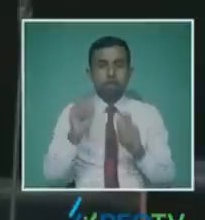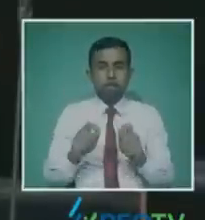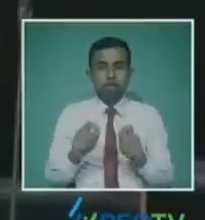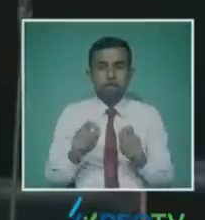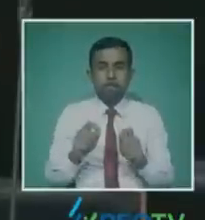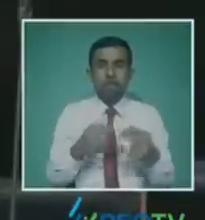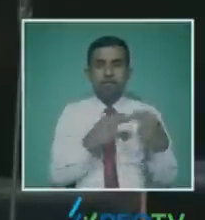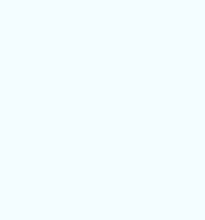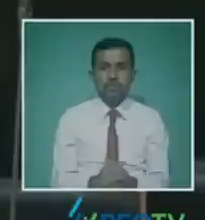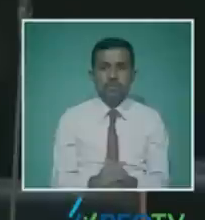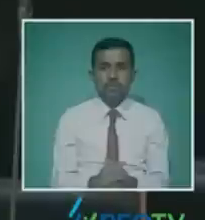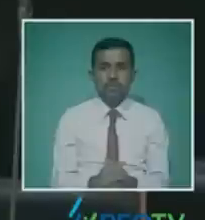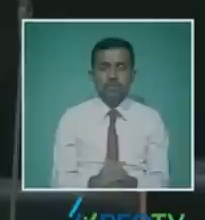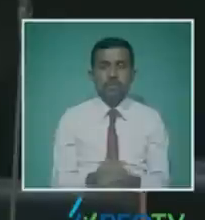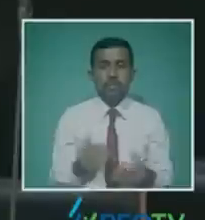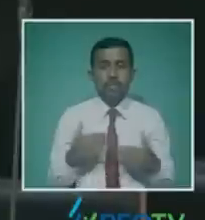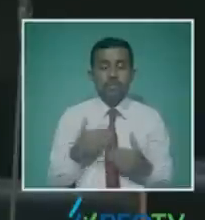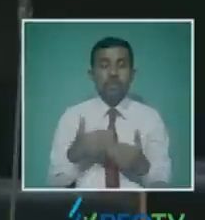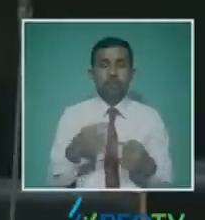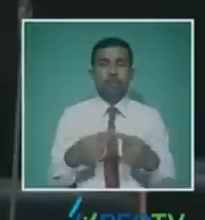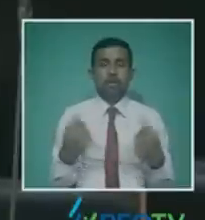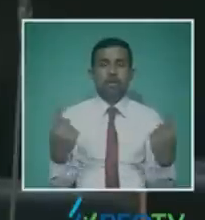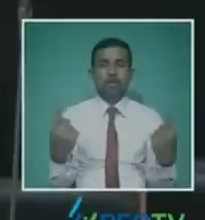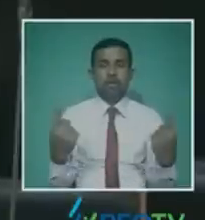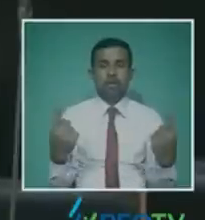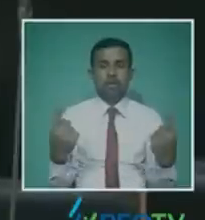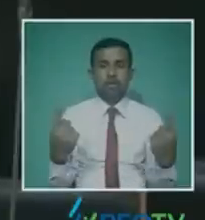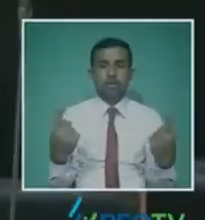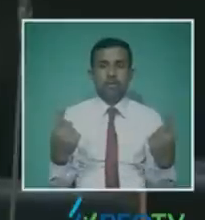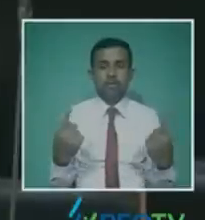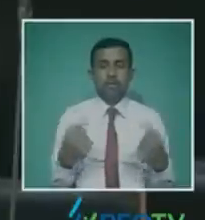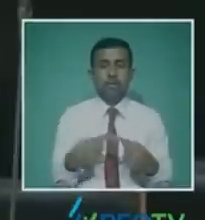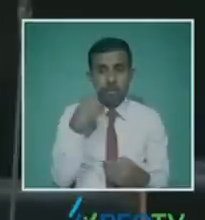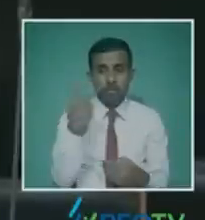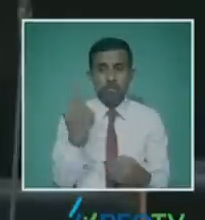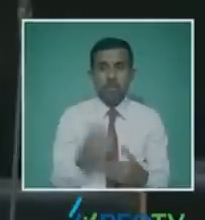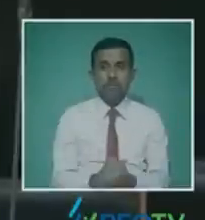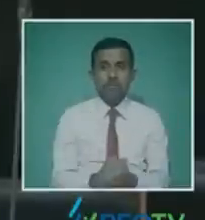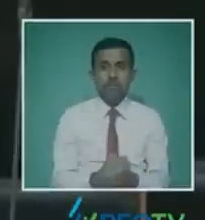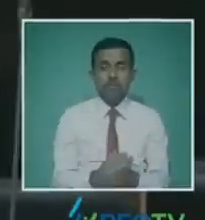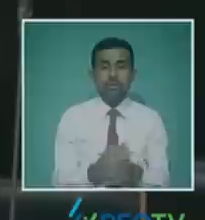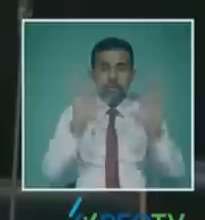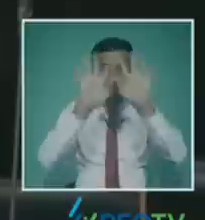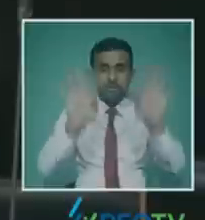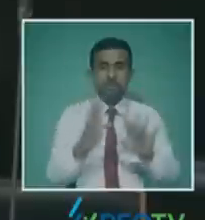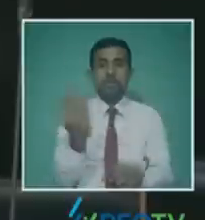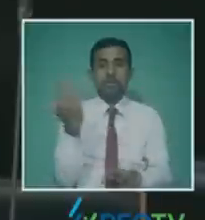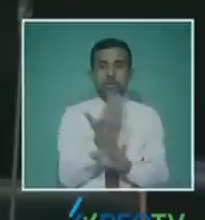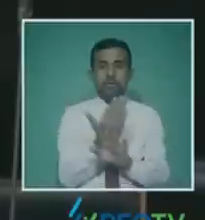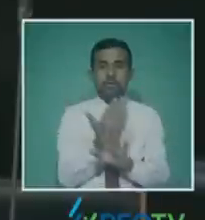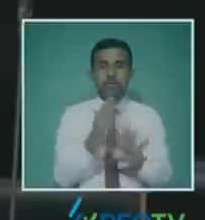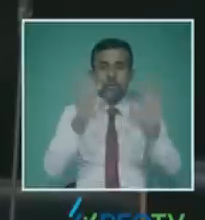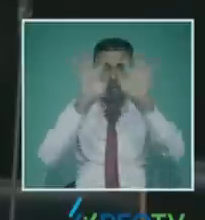ඒ වගකීම දෙන්න තියෙනවා අපිට ඉස්සරහින් පෙනෙන වෙන එක what is in front of the curtain is nice තීරේ ඉදිරි පිටි තියෙන එක තීරයත් හොඳයි